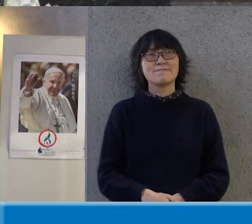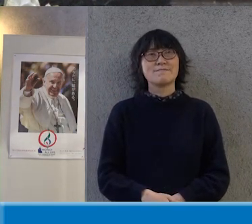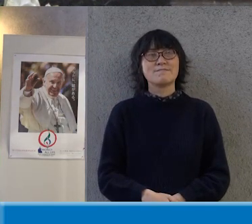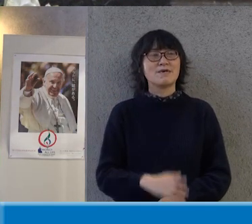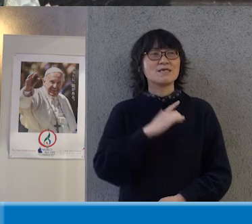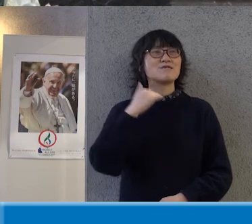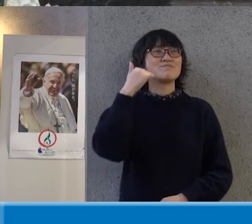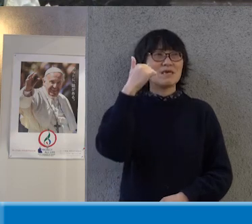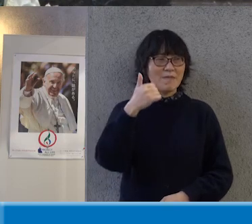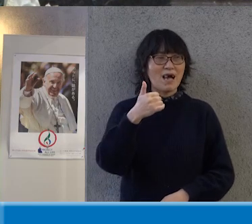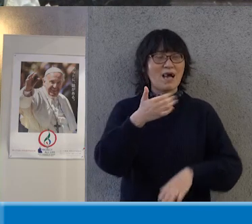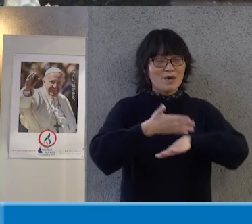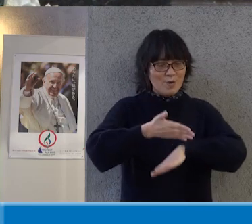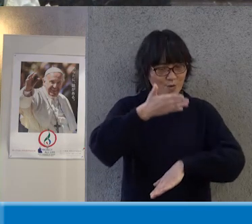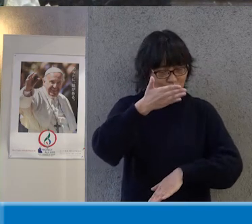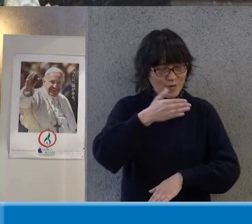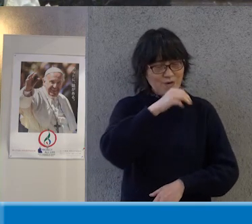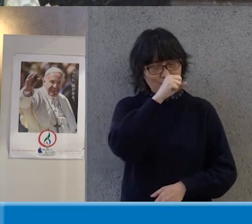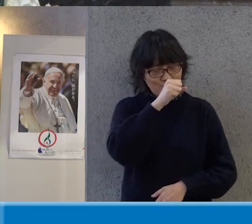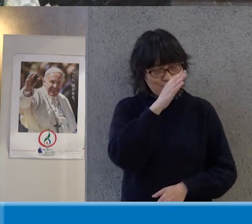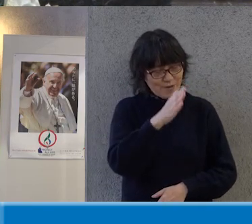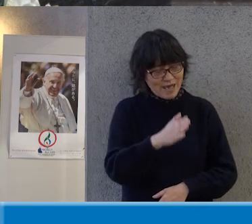様よろしくお願いいたします。